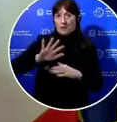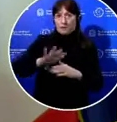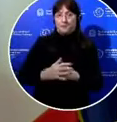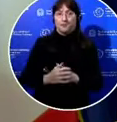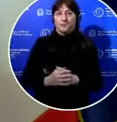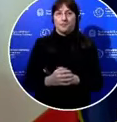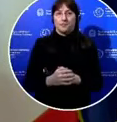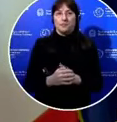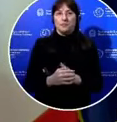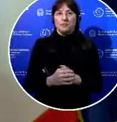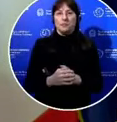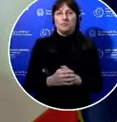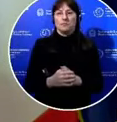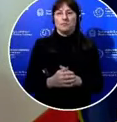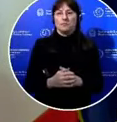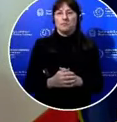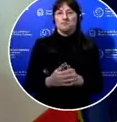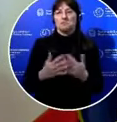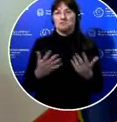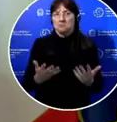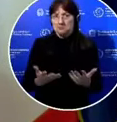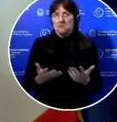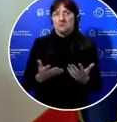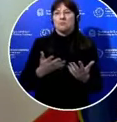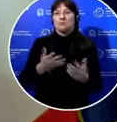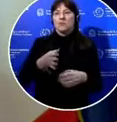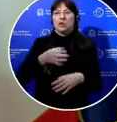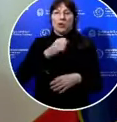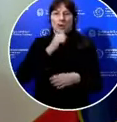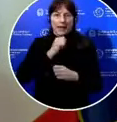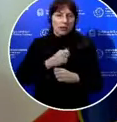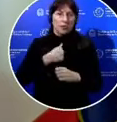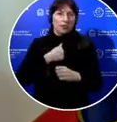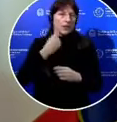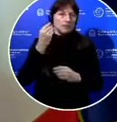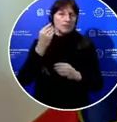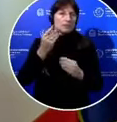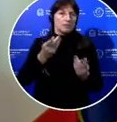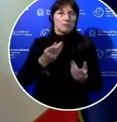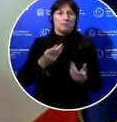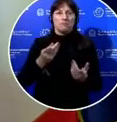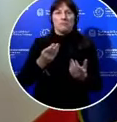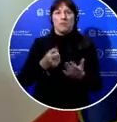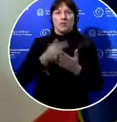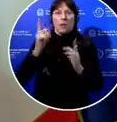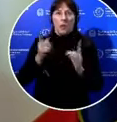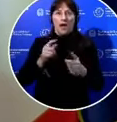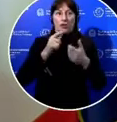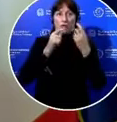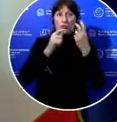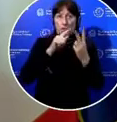Credo che questo implichi due considerazioni. La prima, che anche